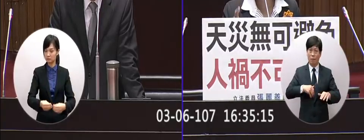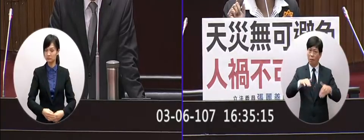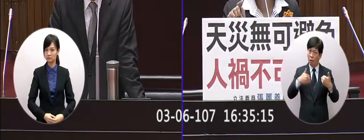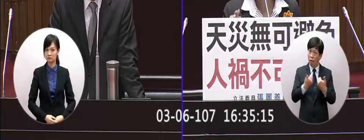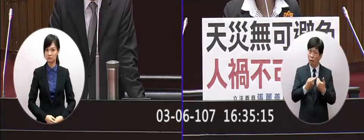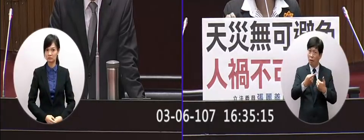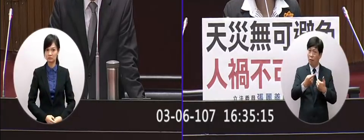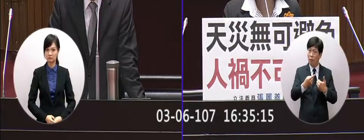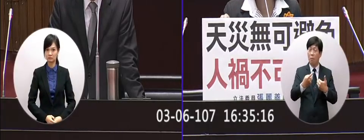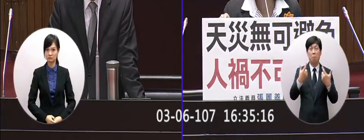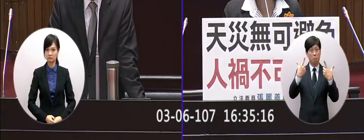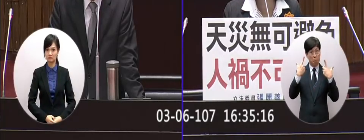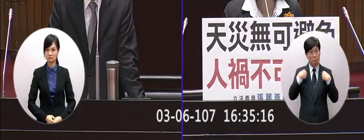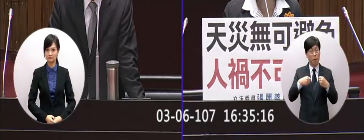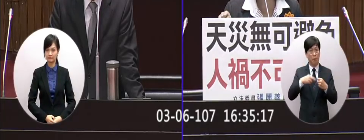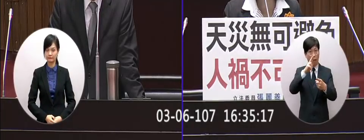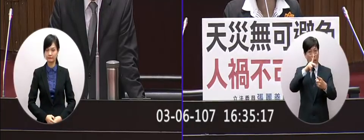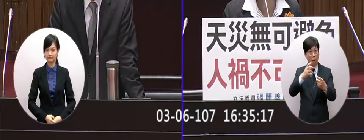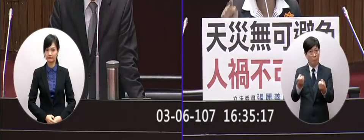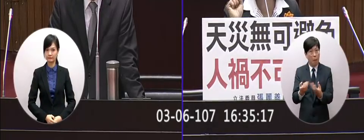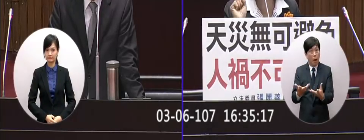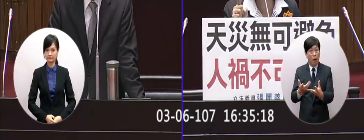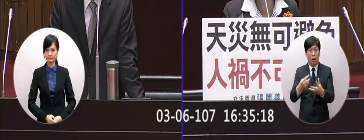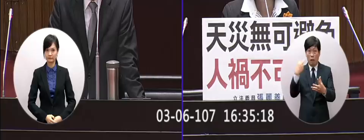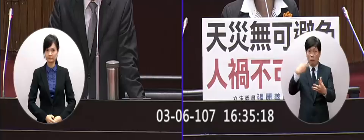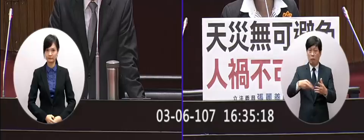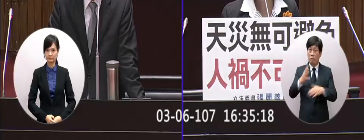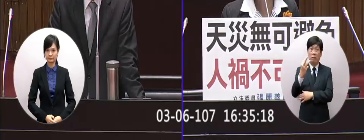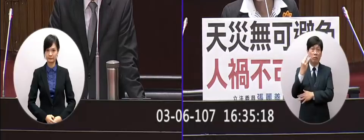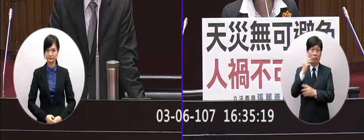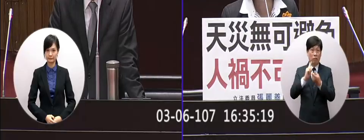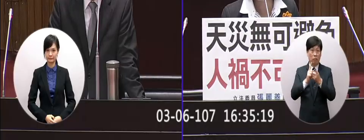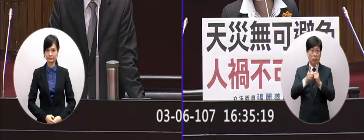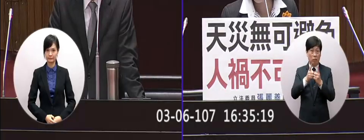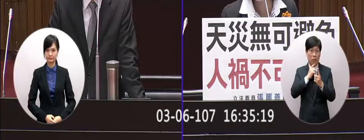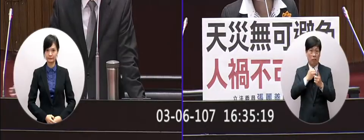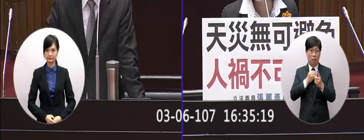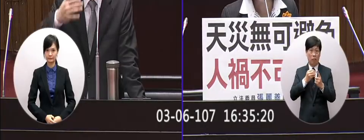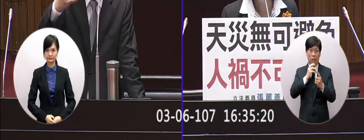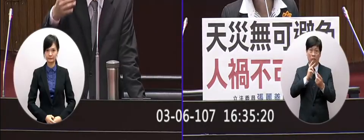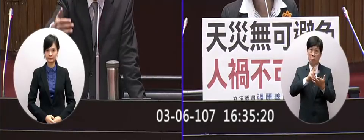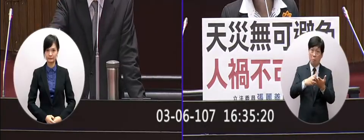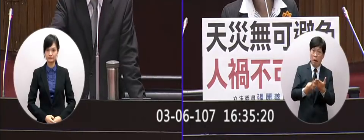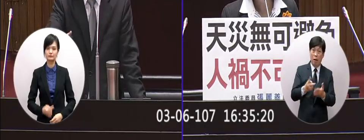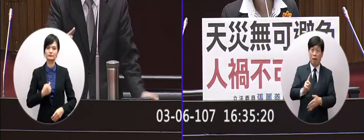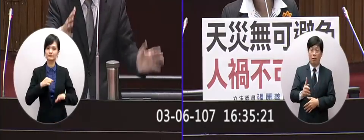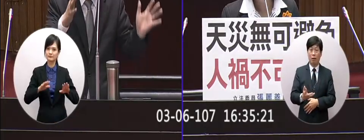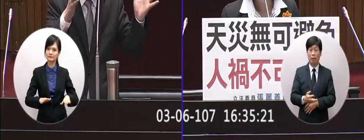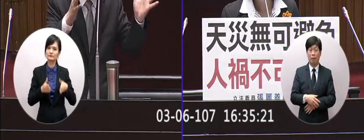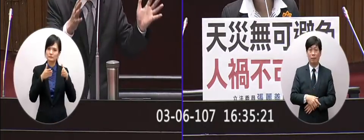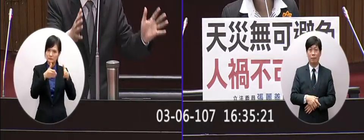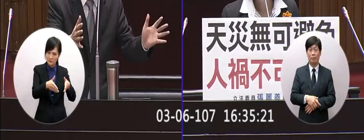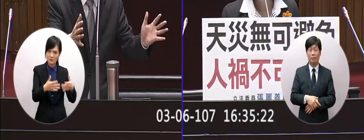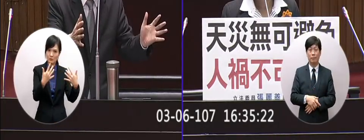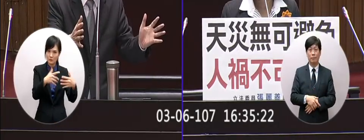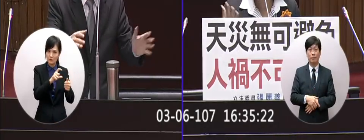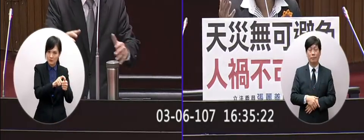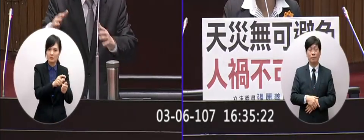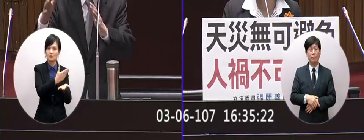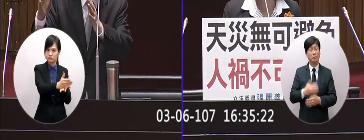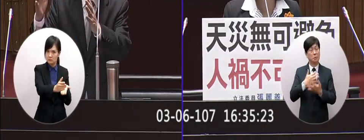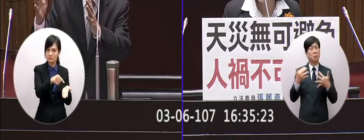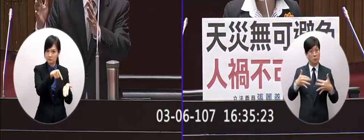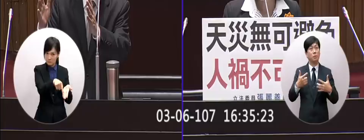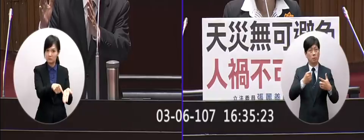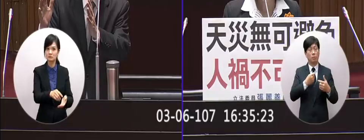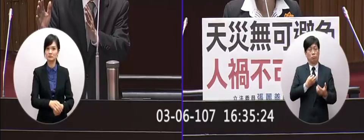把本来发生错误的事情再用政治情况来做呢？ 我现在是在讲，我们要先解决问题。 解决